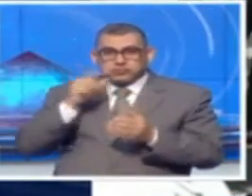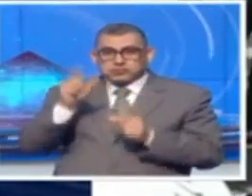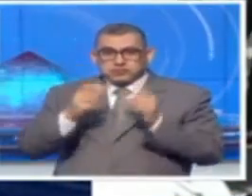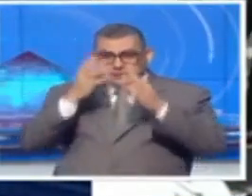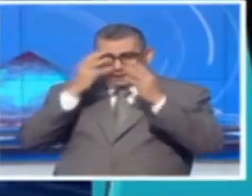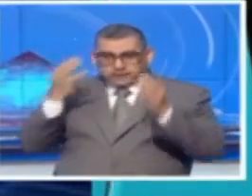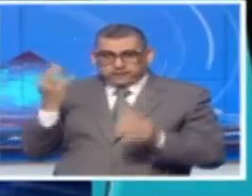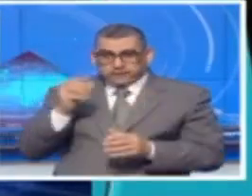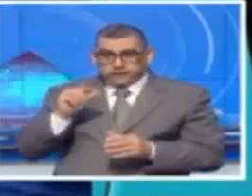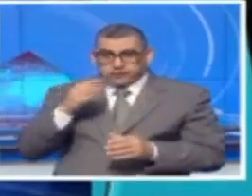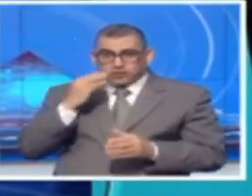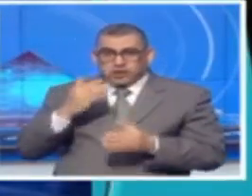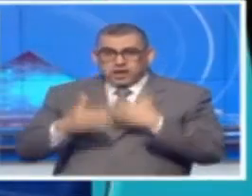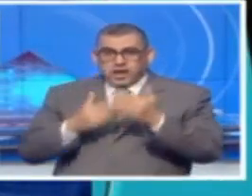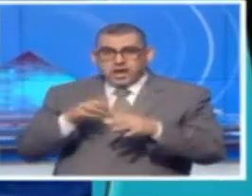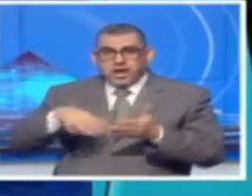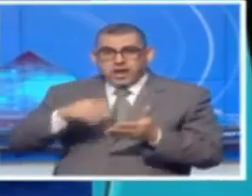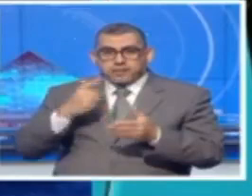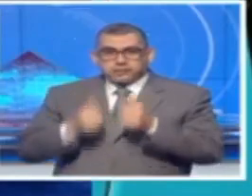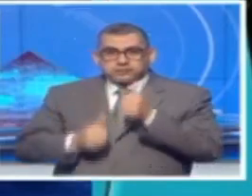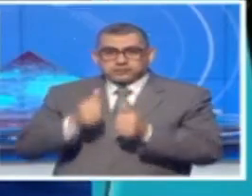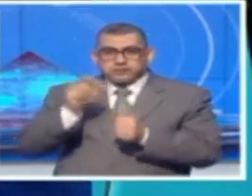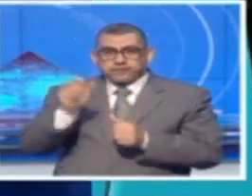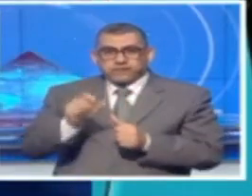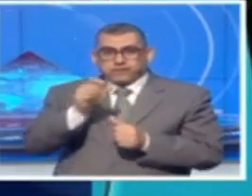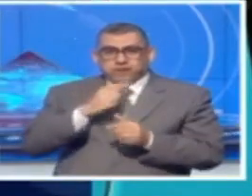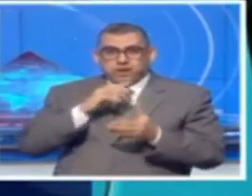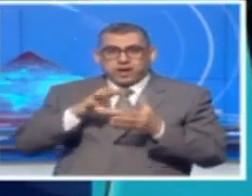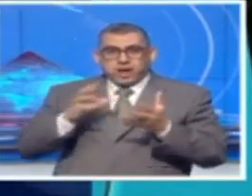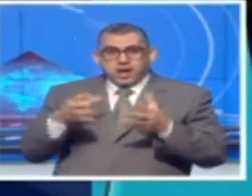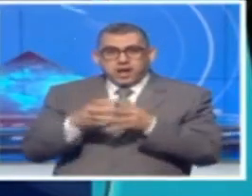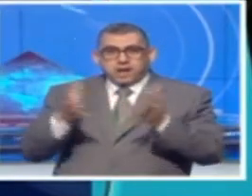الموهوبين في كافة الألعاب سواء الفردية أو